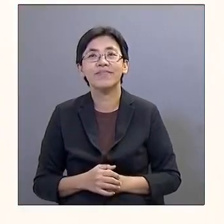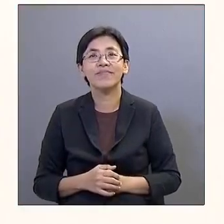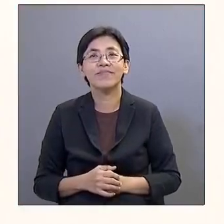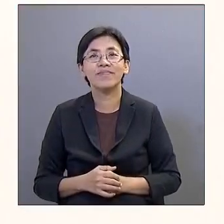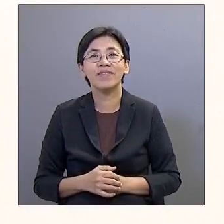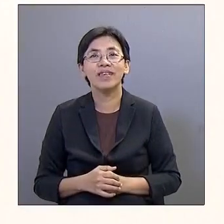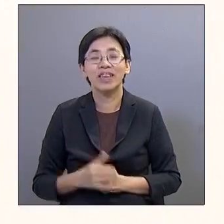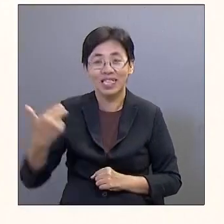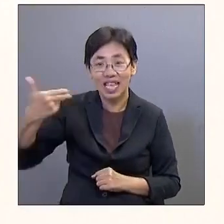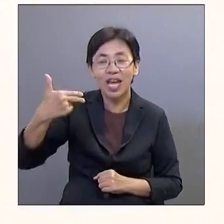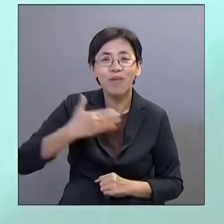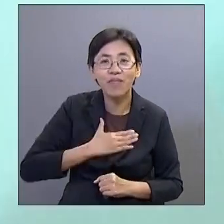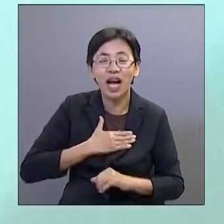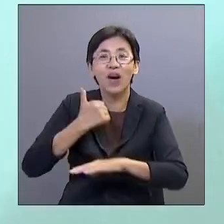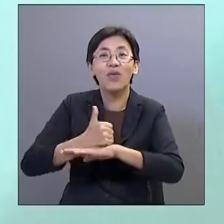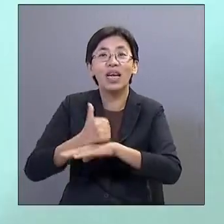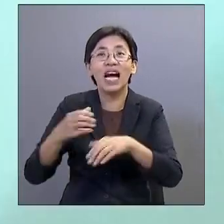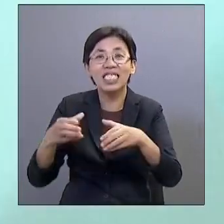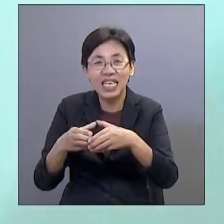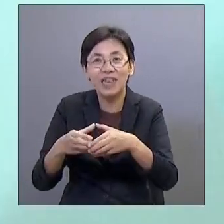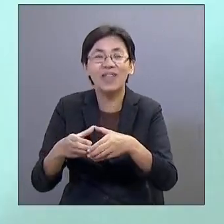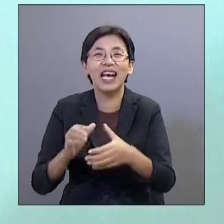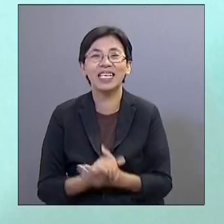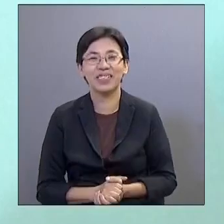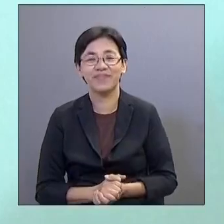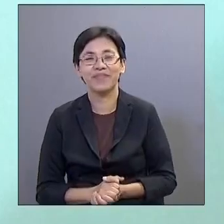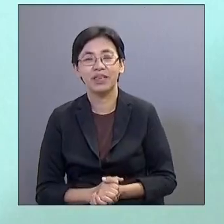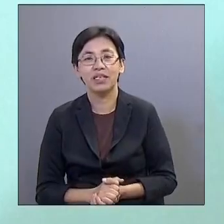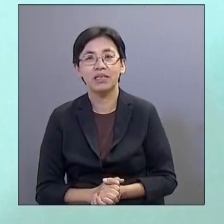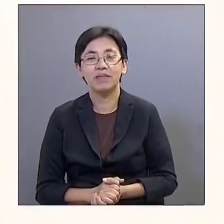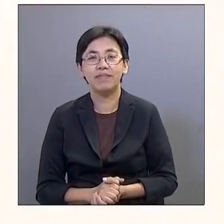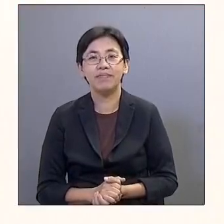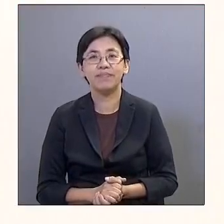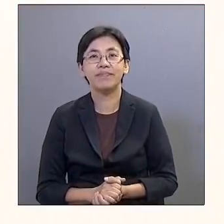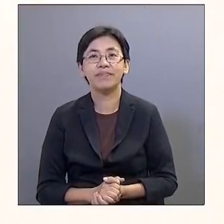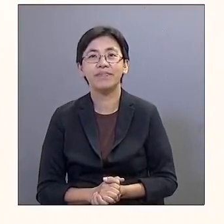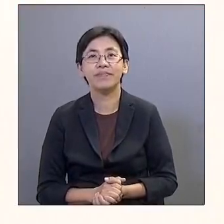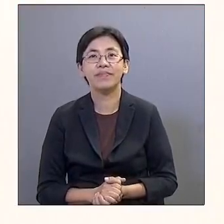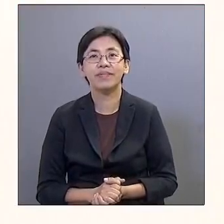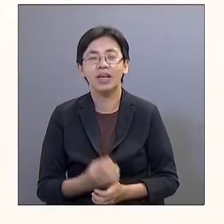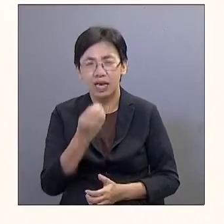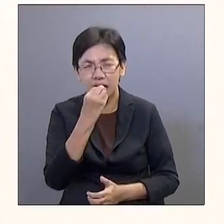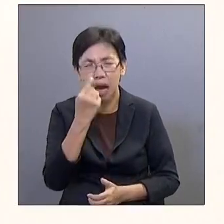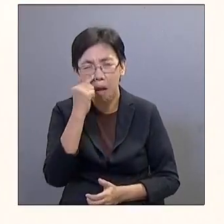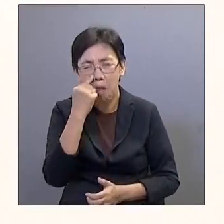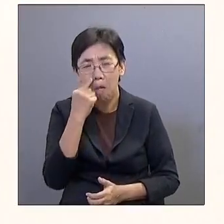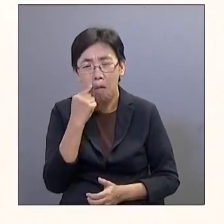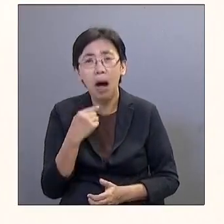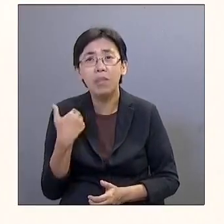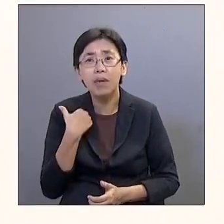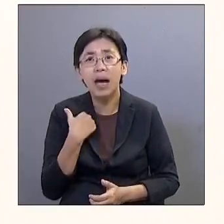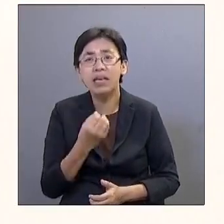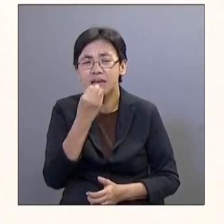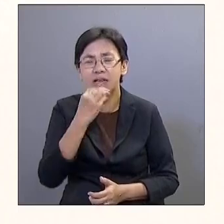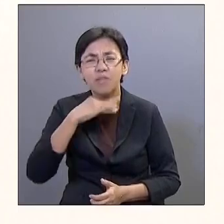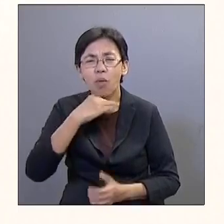ณสมชายคือพี่แว่นนั่นน่ะ นี่คือหัวหน้าทีมมิจฉาโปรดักชันของเรา คุณเคยกินอะไรแล้วน้ำตาไหลไห ม ผมไม่ได้กินหมูกร